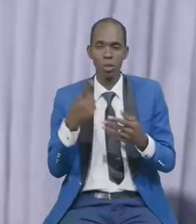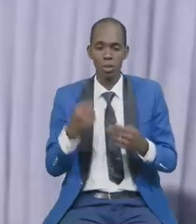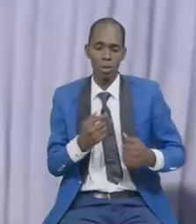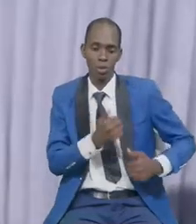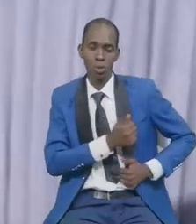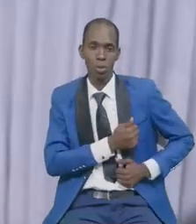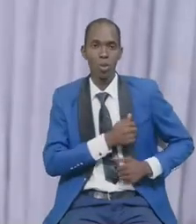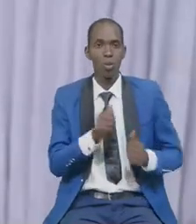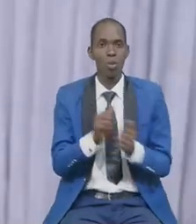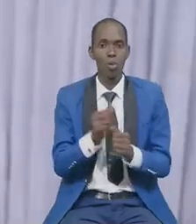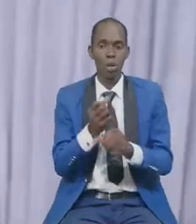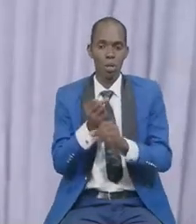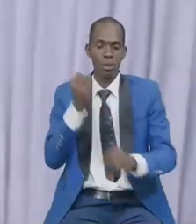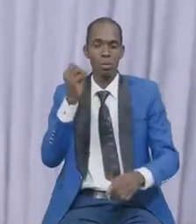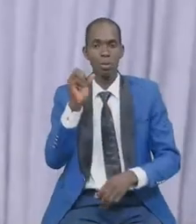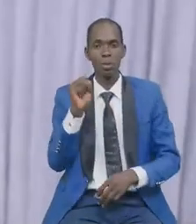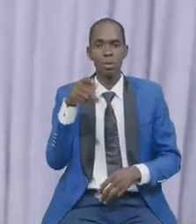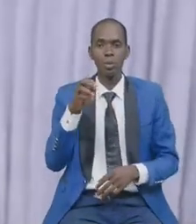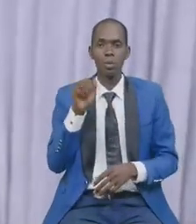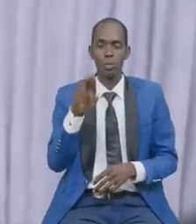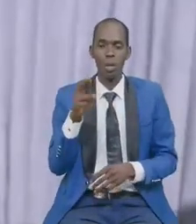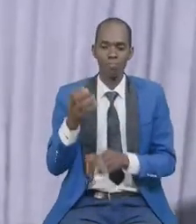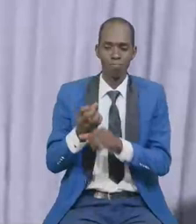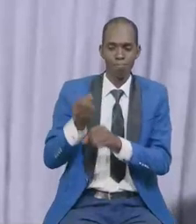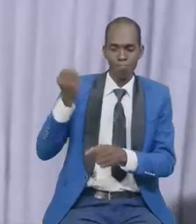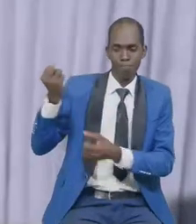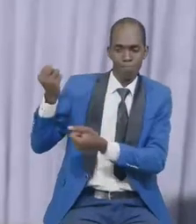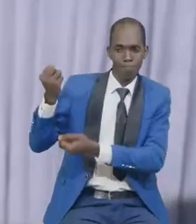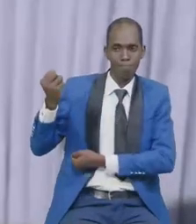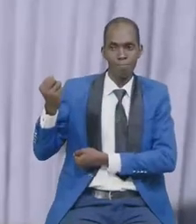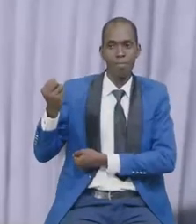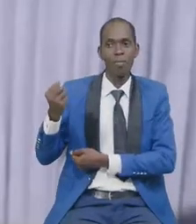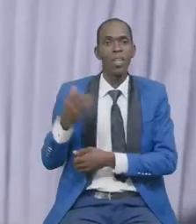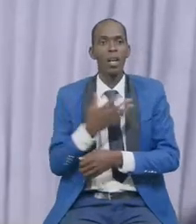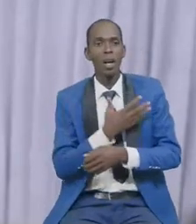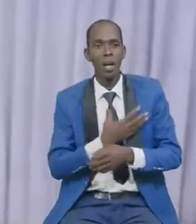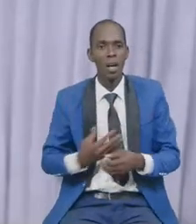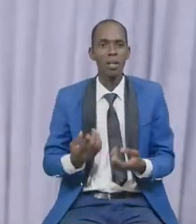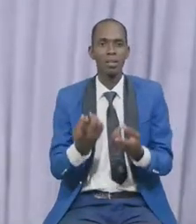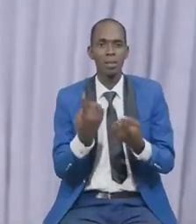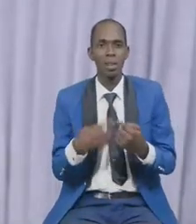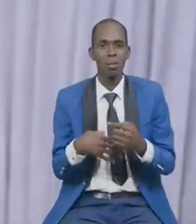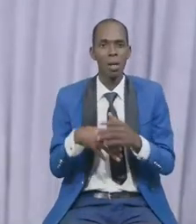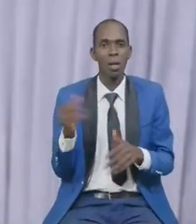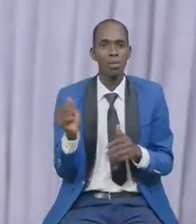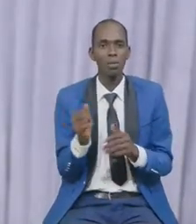côté avec une lance, et aussitôt il sortit du sang et de l'eau.